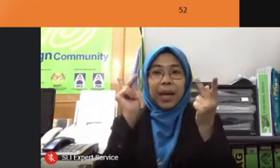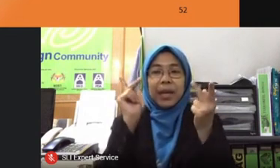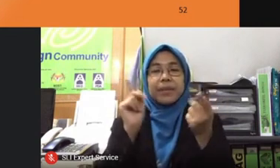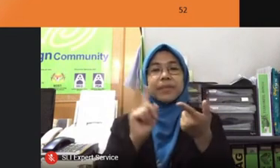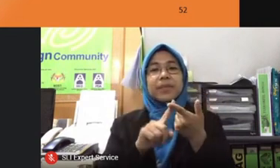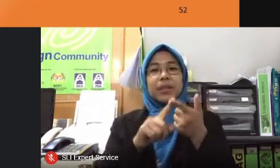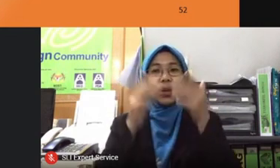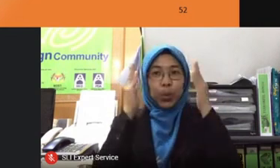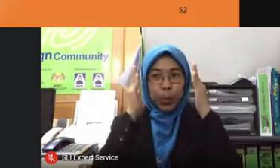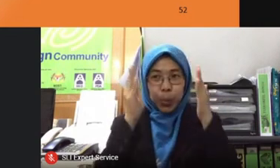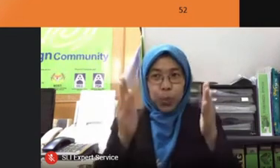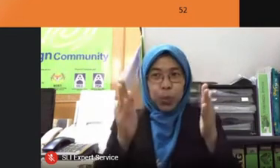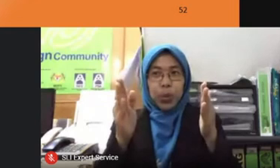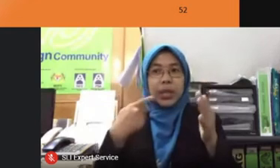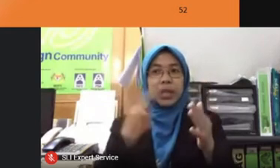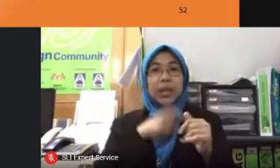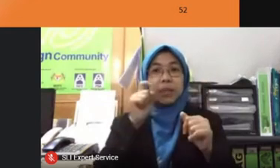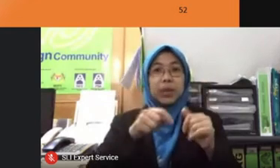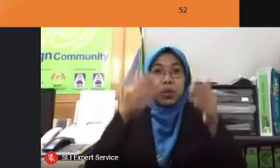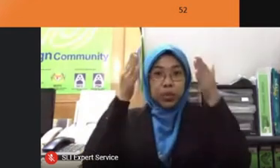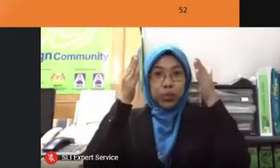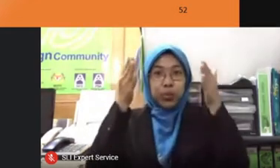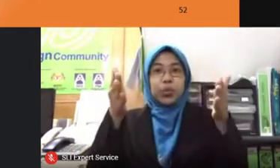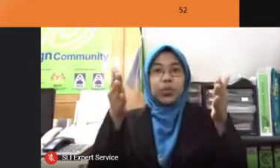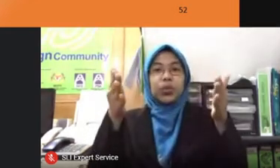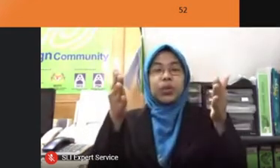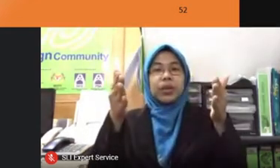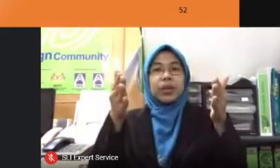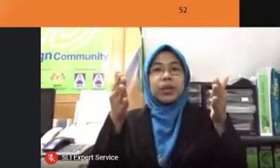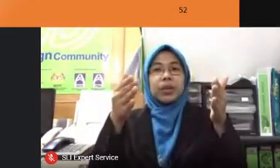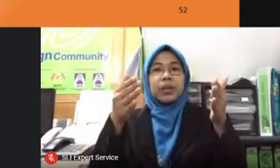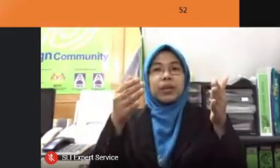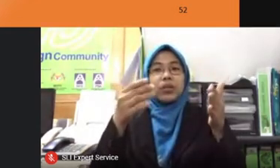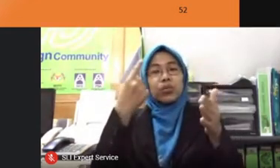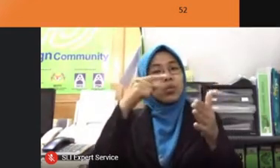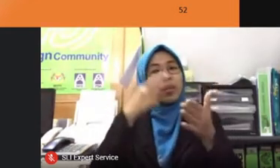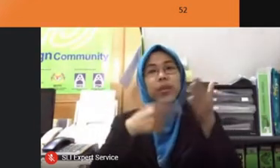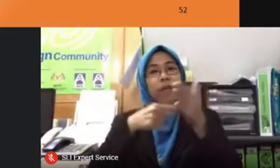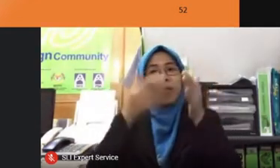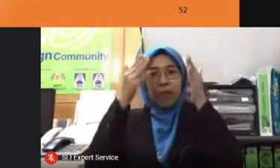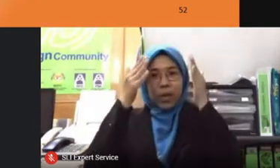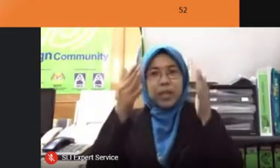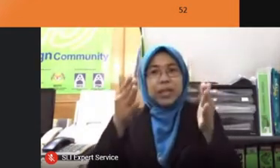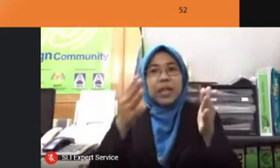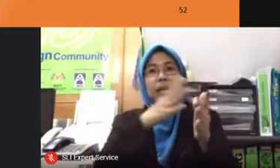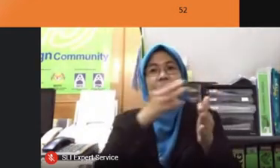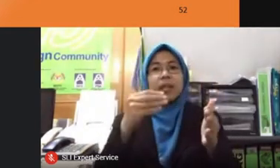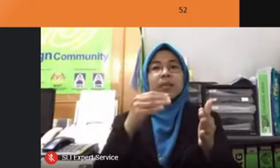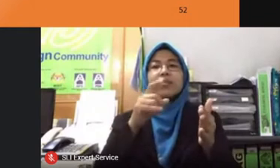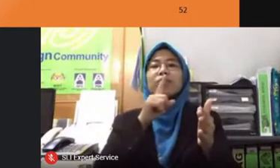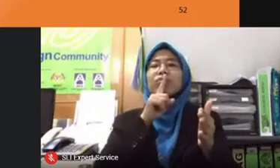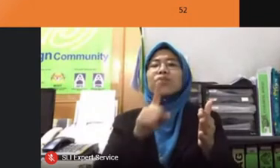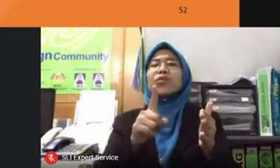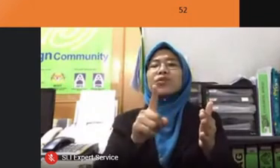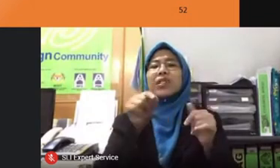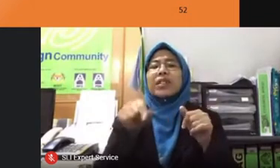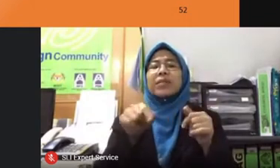kemudian kita perlu tumpukan pada perhatian, tumpukan kepada fokus apa benda yang kita nak buat. Precise tu, tepat tu maksudnya